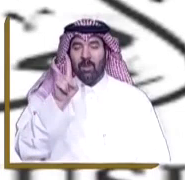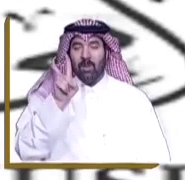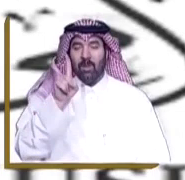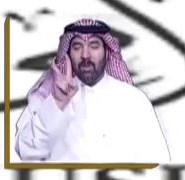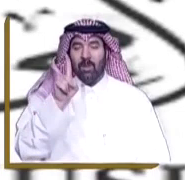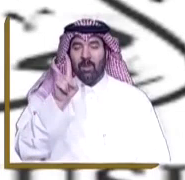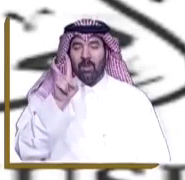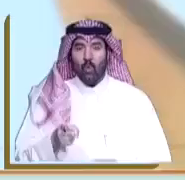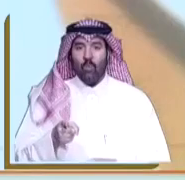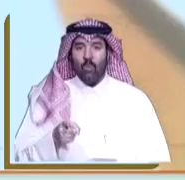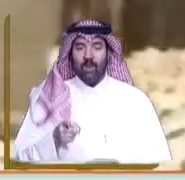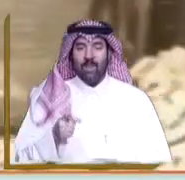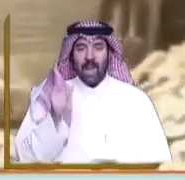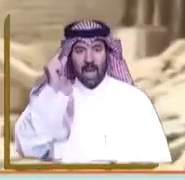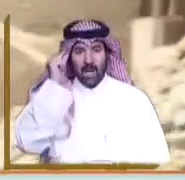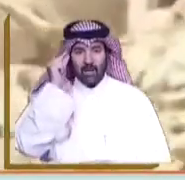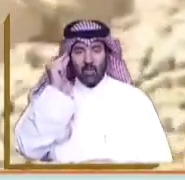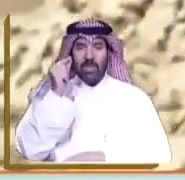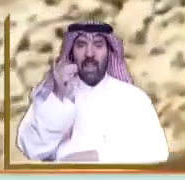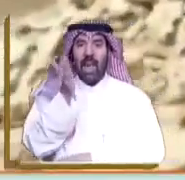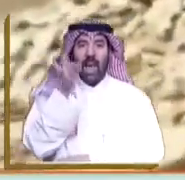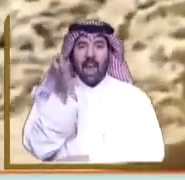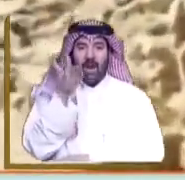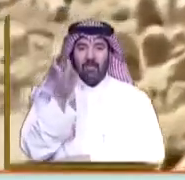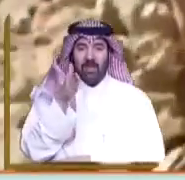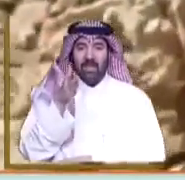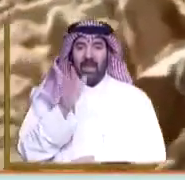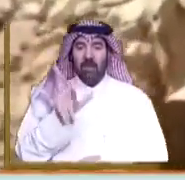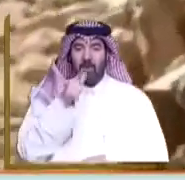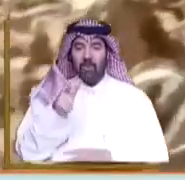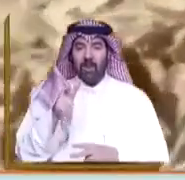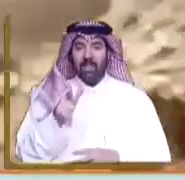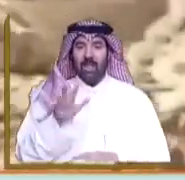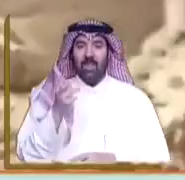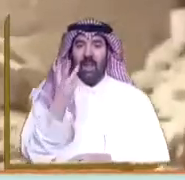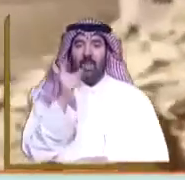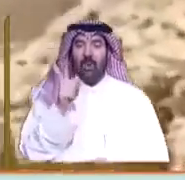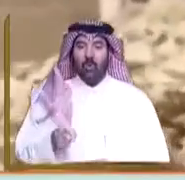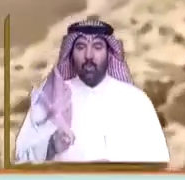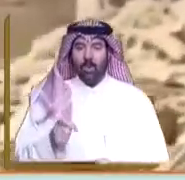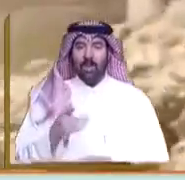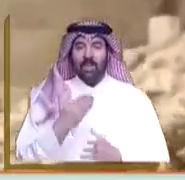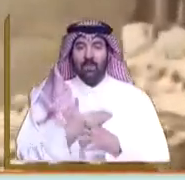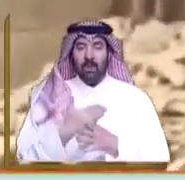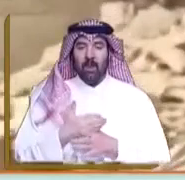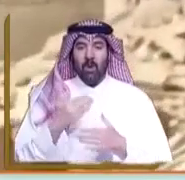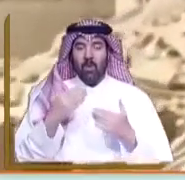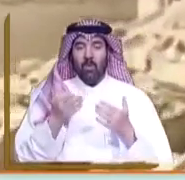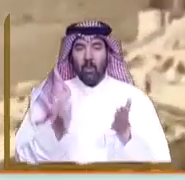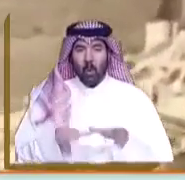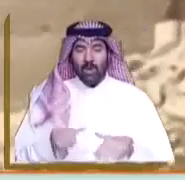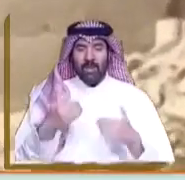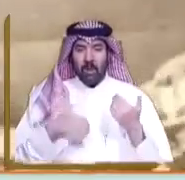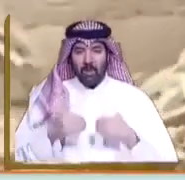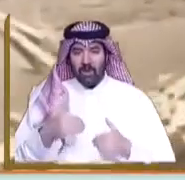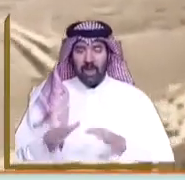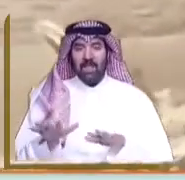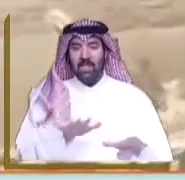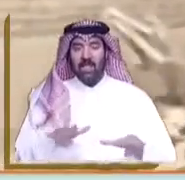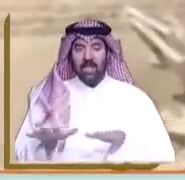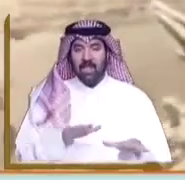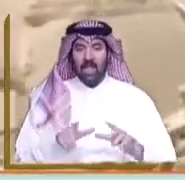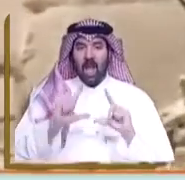ثلاثة أيام وتنكيس الأعلام جراء الزلزال الذي وقع وما نتج عنه من وفيات وإصابات. كما وجه ملك المغرب باستحداث